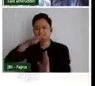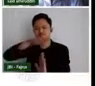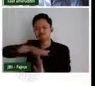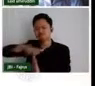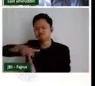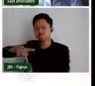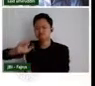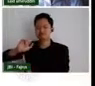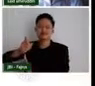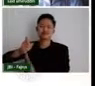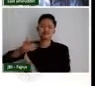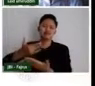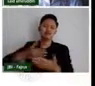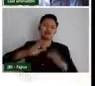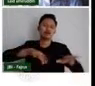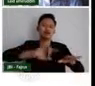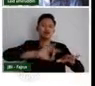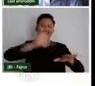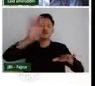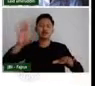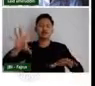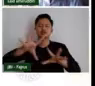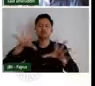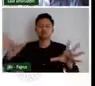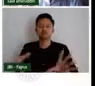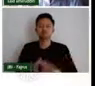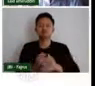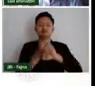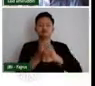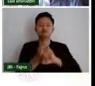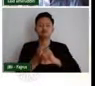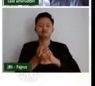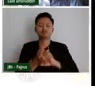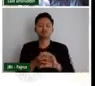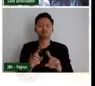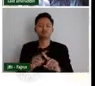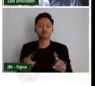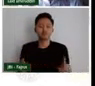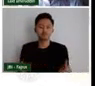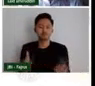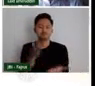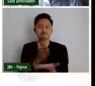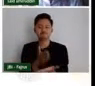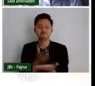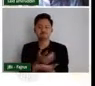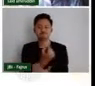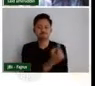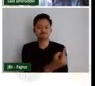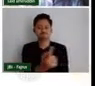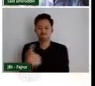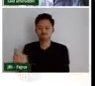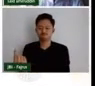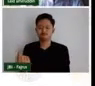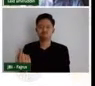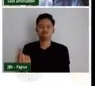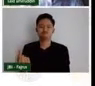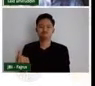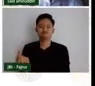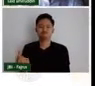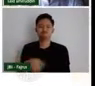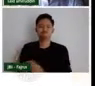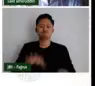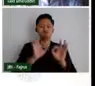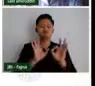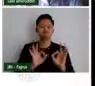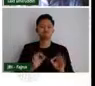anak-anak lainnya yang disatukan dengan tanpa mempertimbangkan keterbatasan masing-masing. Dari pendidikan yang disampaikan oleh